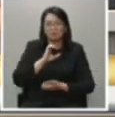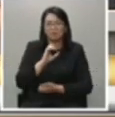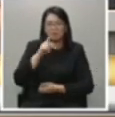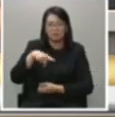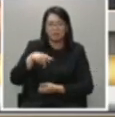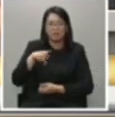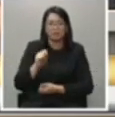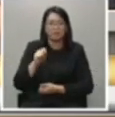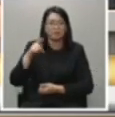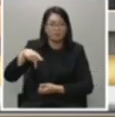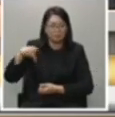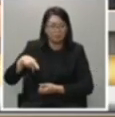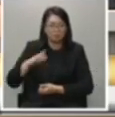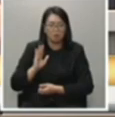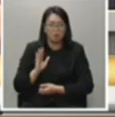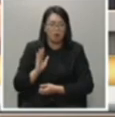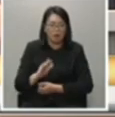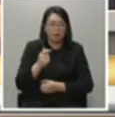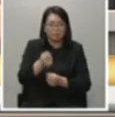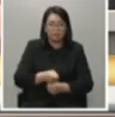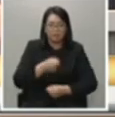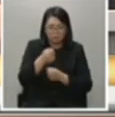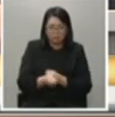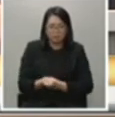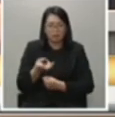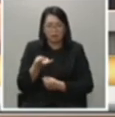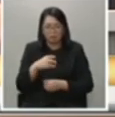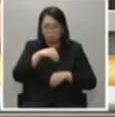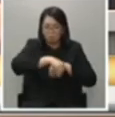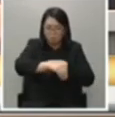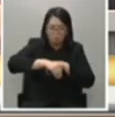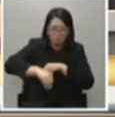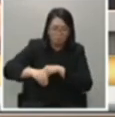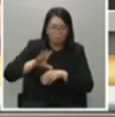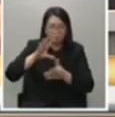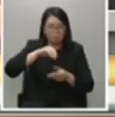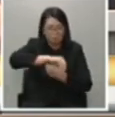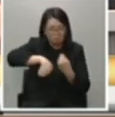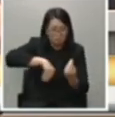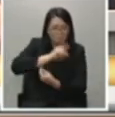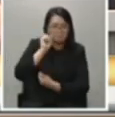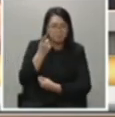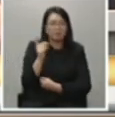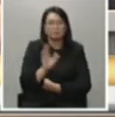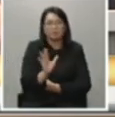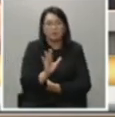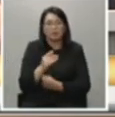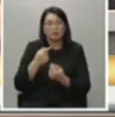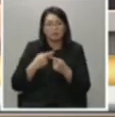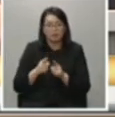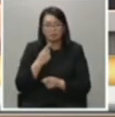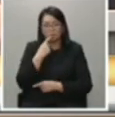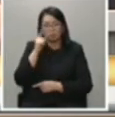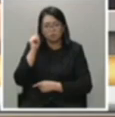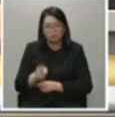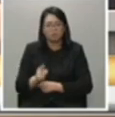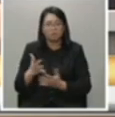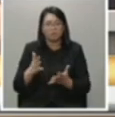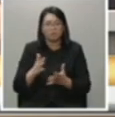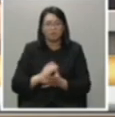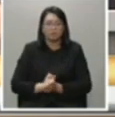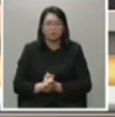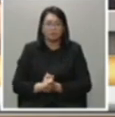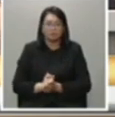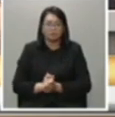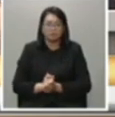ม่ได้ห้ามให้พี่น้องเกษตรกรเก็บพันธุ์พืชไว้เพาะปลูกแต่พลเอกประยุทธ์ก็ไม่ได้บอกความจริงทั้งหมดกับพี่น้องประชาชน